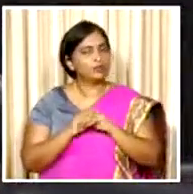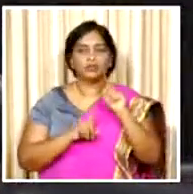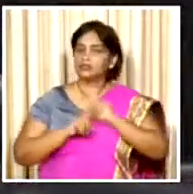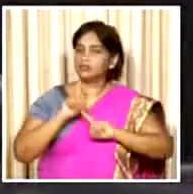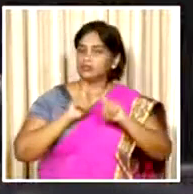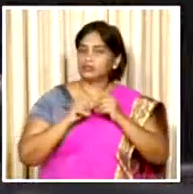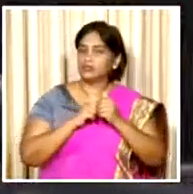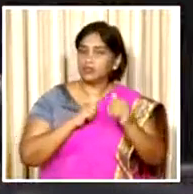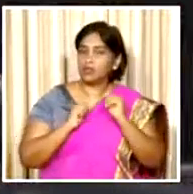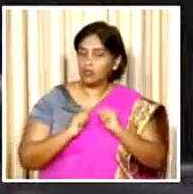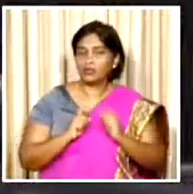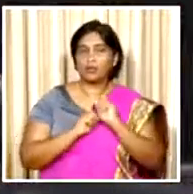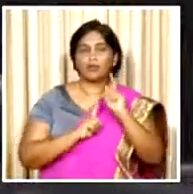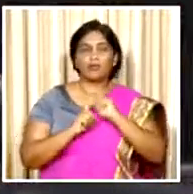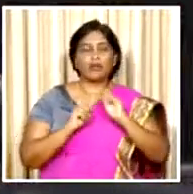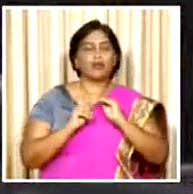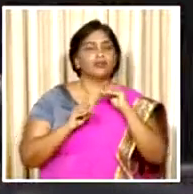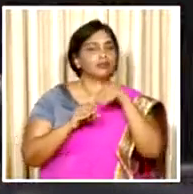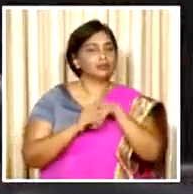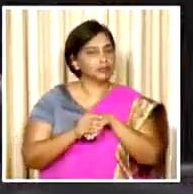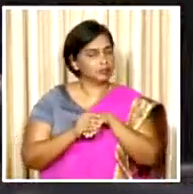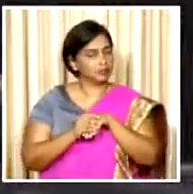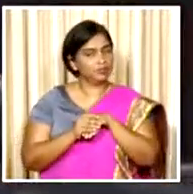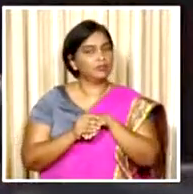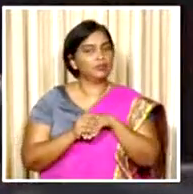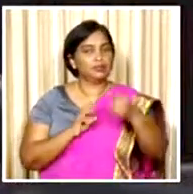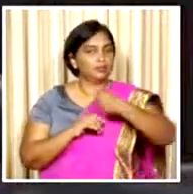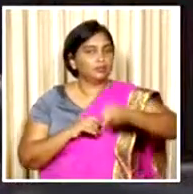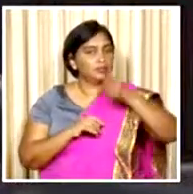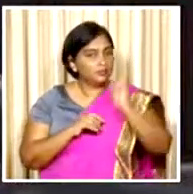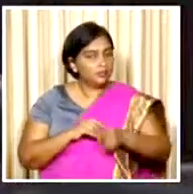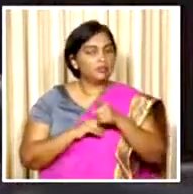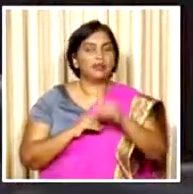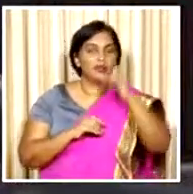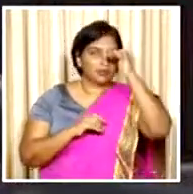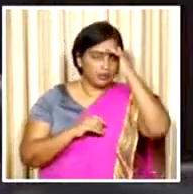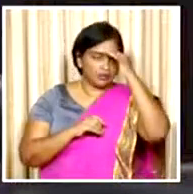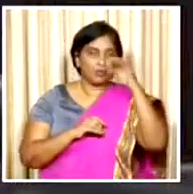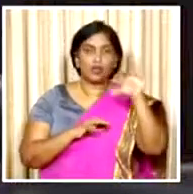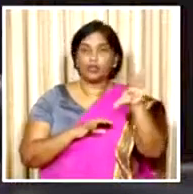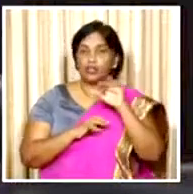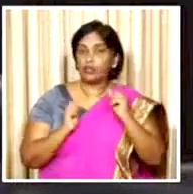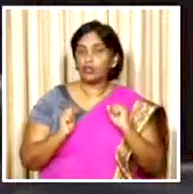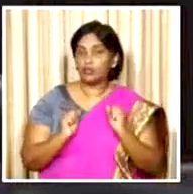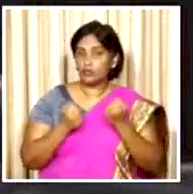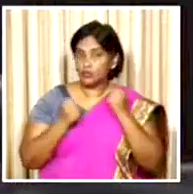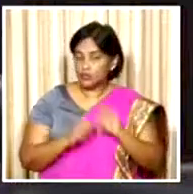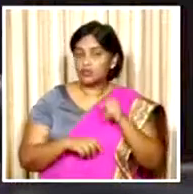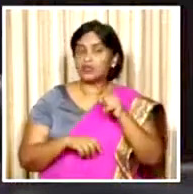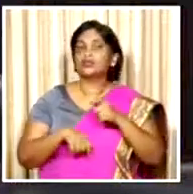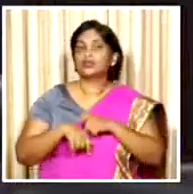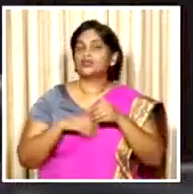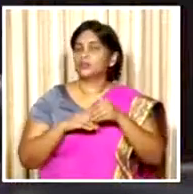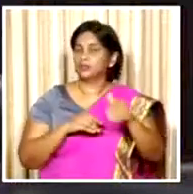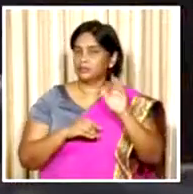සාකච්ඡා වෙච්ච දේවල් සහ පාර්ලිමේන්තුව තුල එකඟතාවයක් තුල නායකයෙක් හොයන්න ගත්ත උත්සාහයක් තියෙන